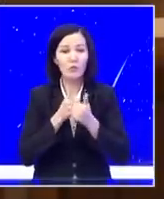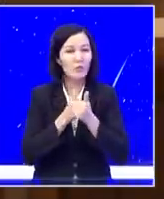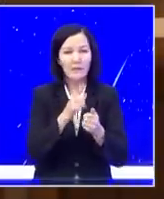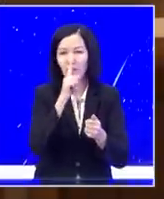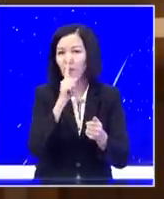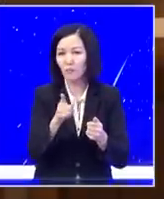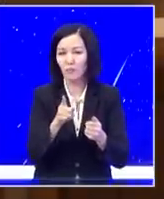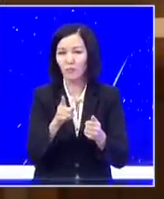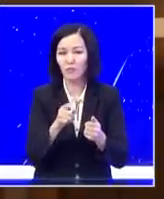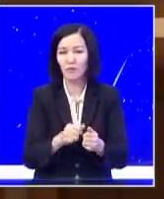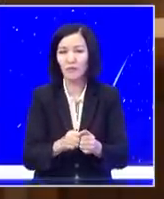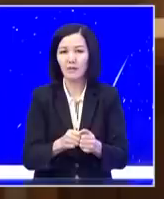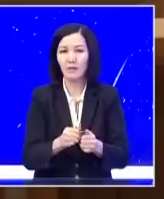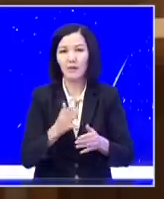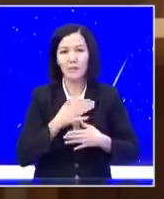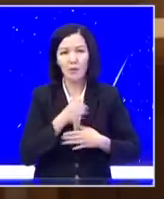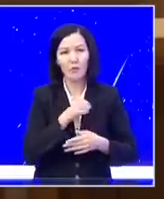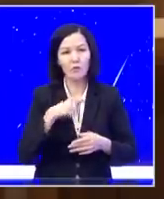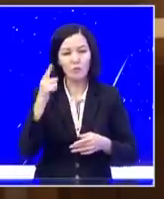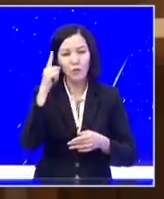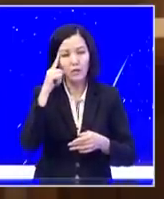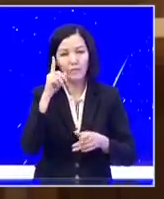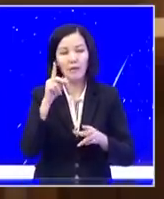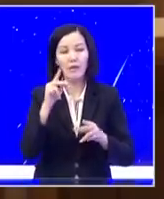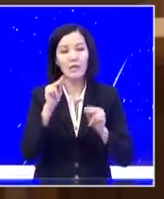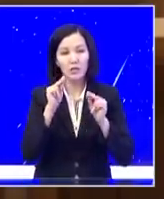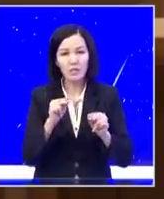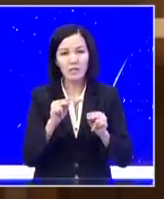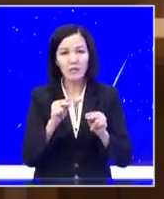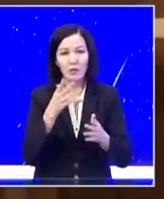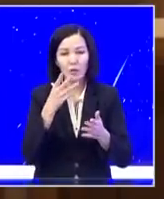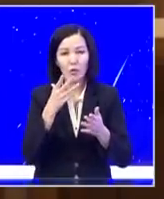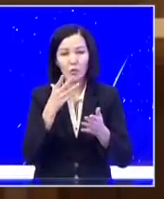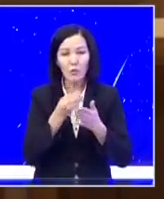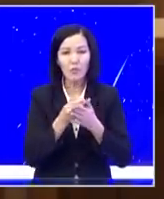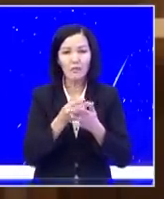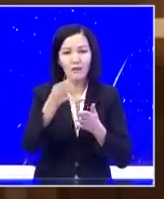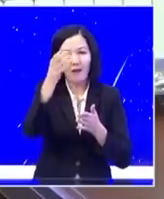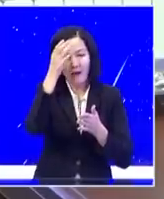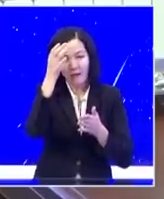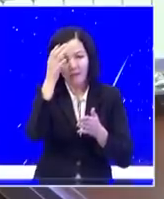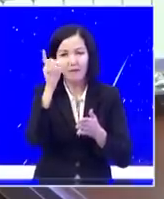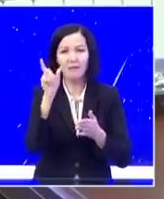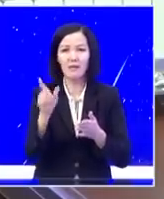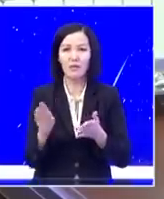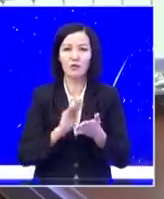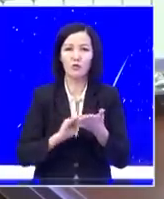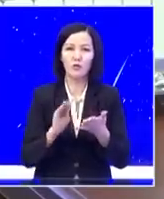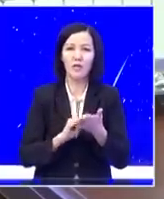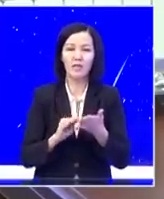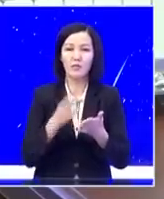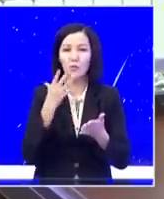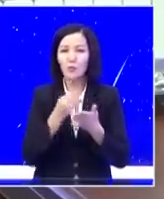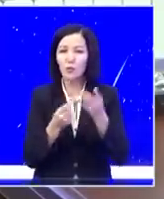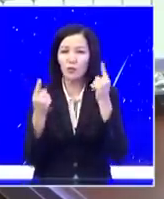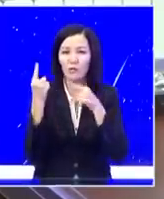болмаймын деді. Мен сонда ойлағанмын. Действительно, ақылды сондай. Журналистикада